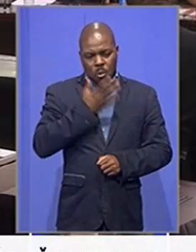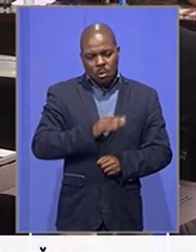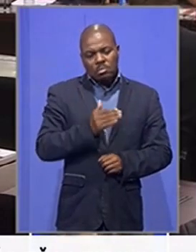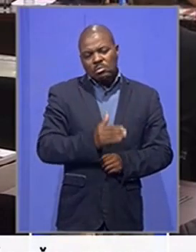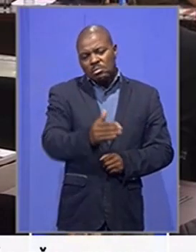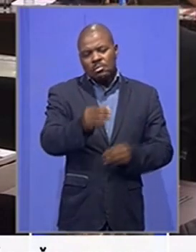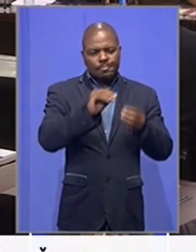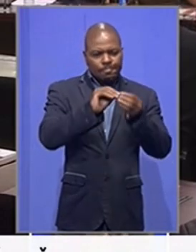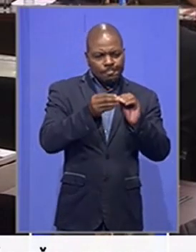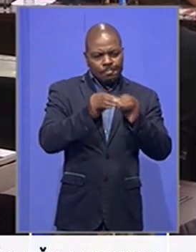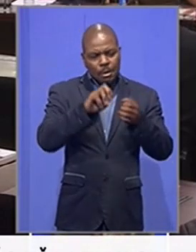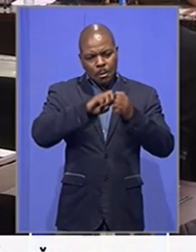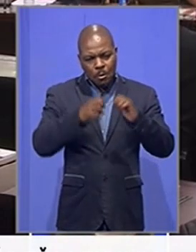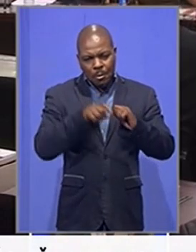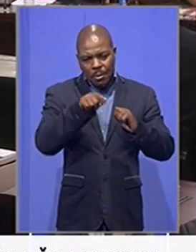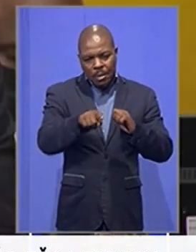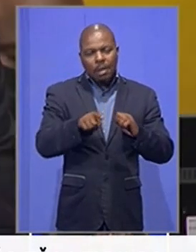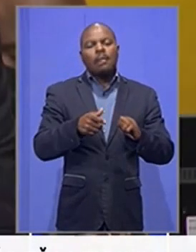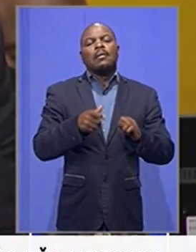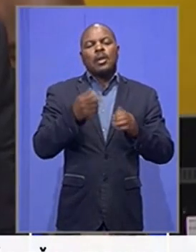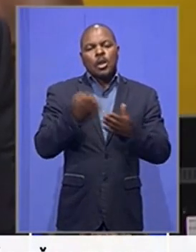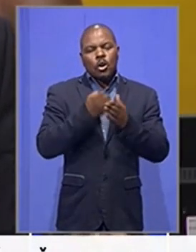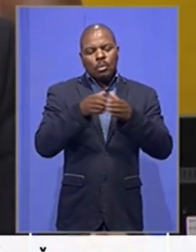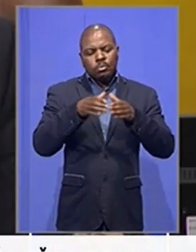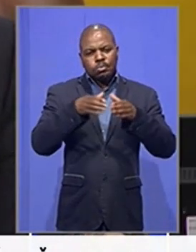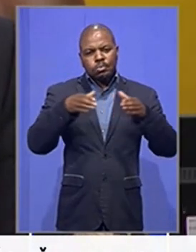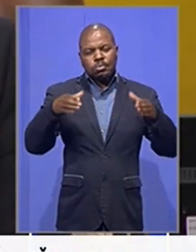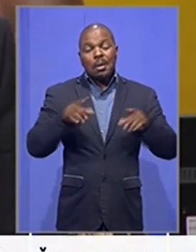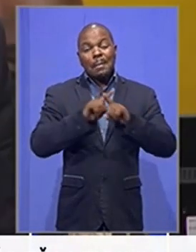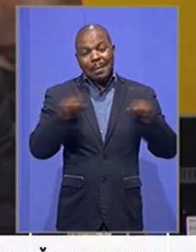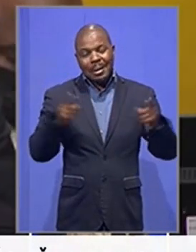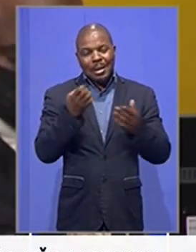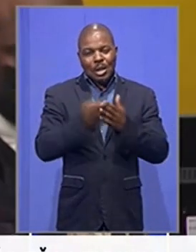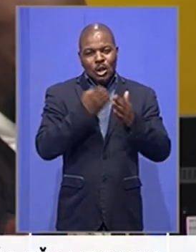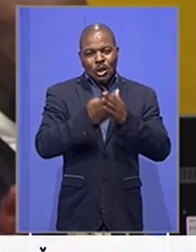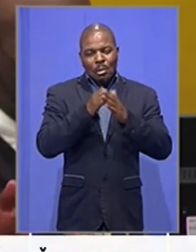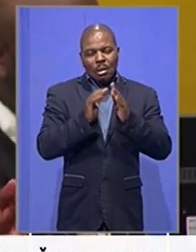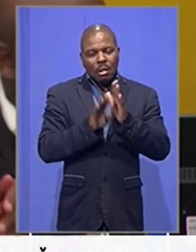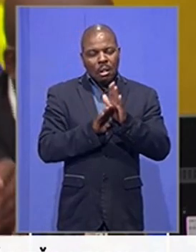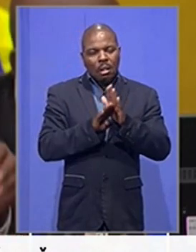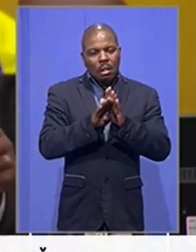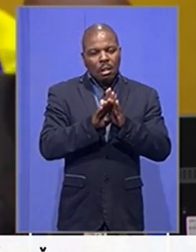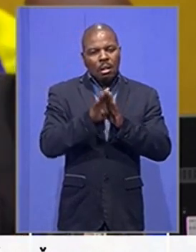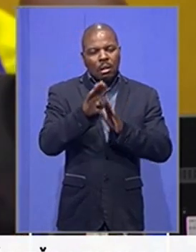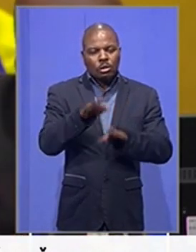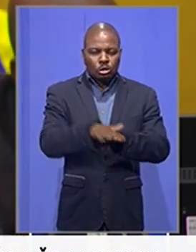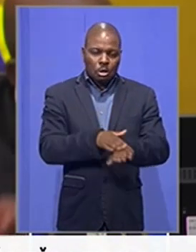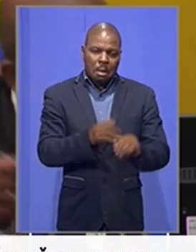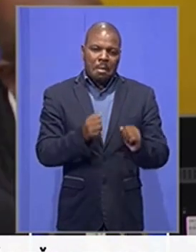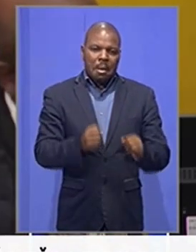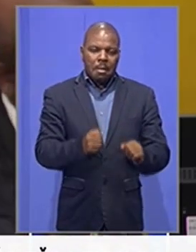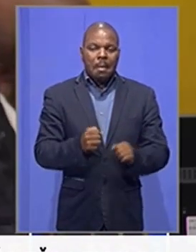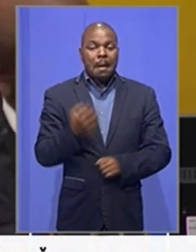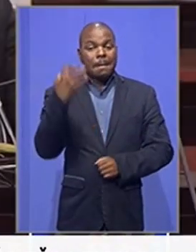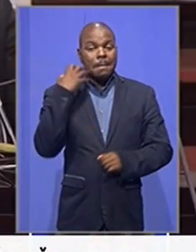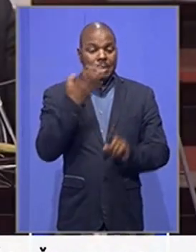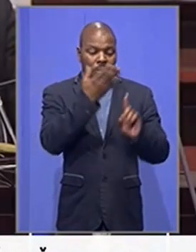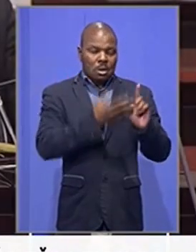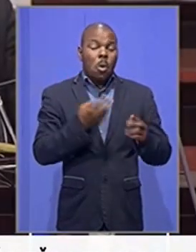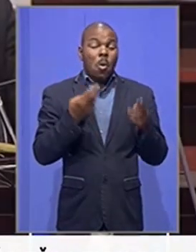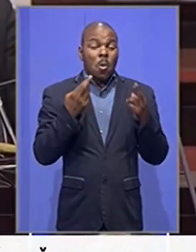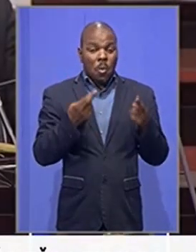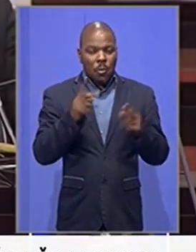gogelago morago kgolo ya ikonomi, go letetše gore go nanya ga kgolo ya ikonomi go tla tšwela pele. Feela Tona ya matlotlo o re go na le